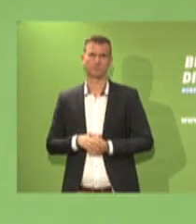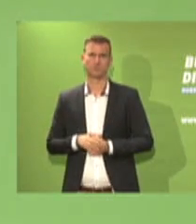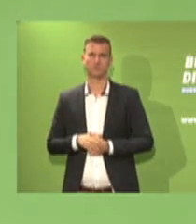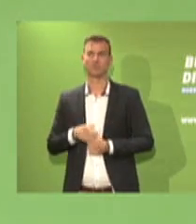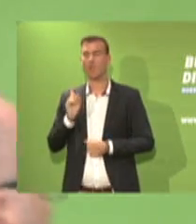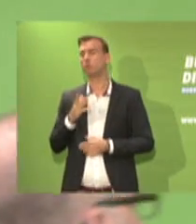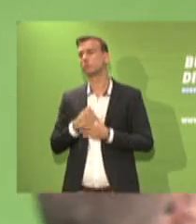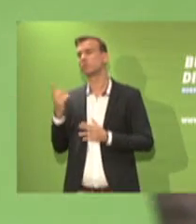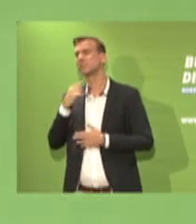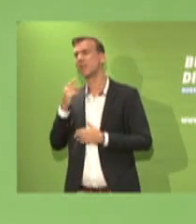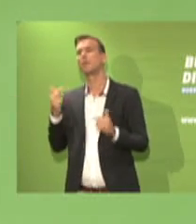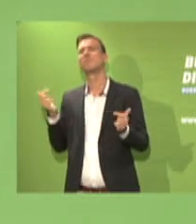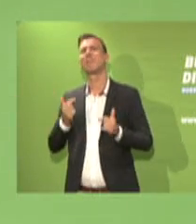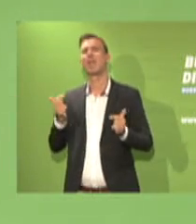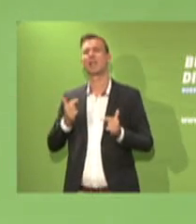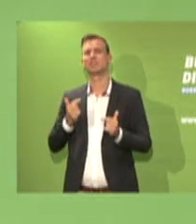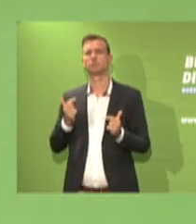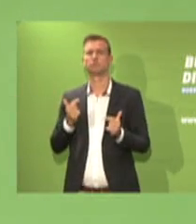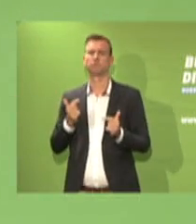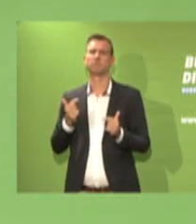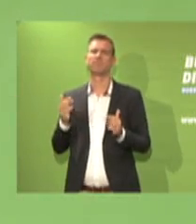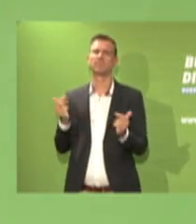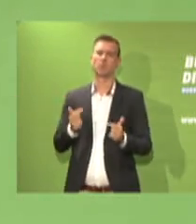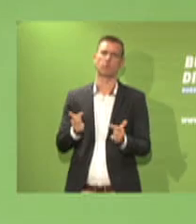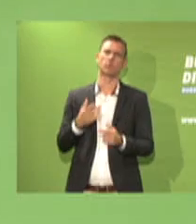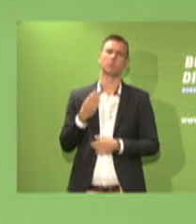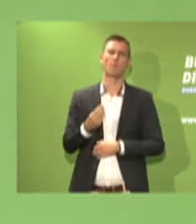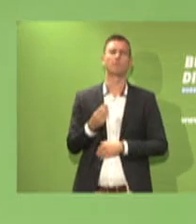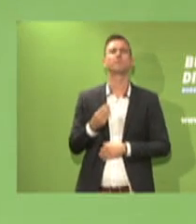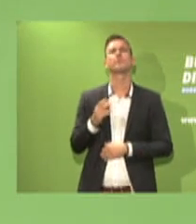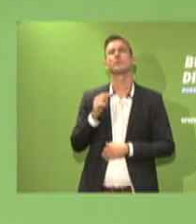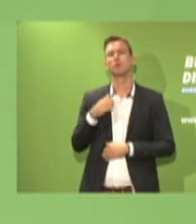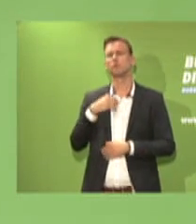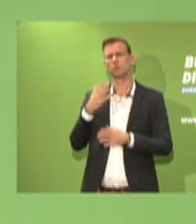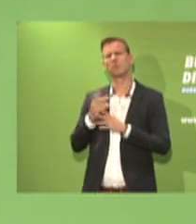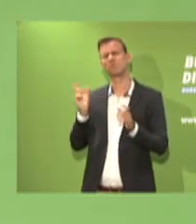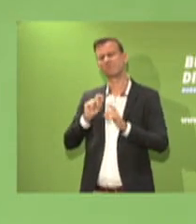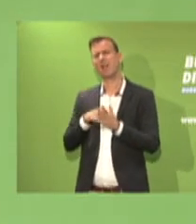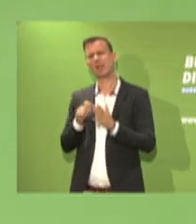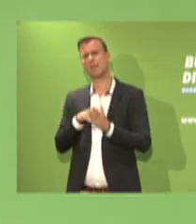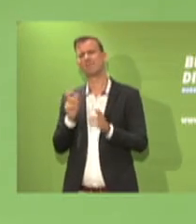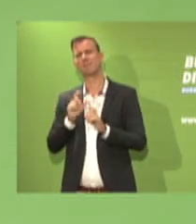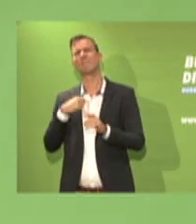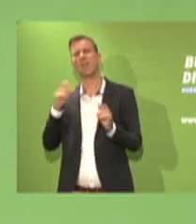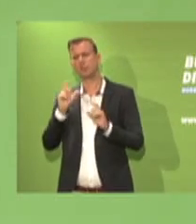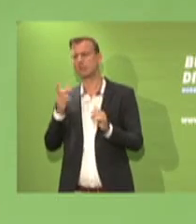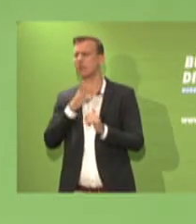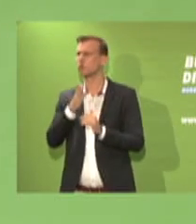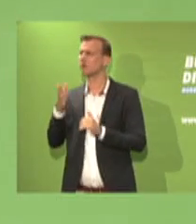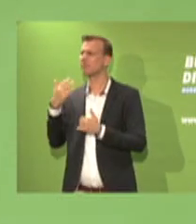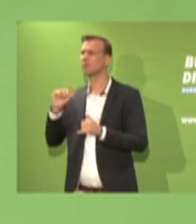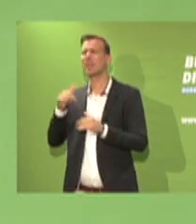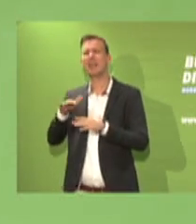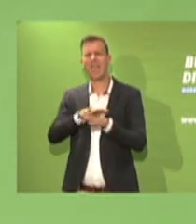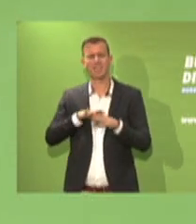ist angesprochen worden, ist die pflegerische Versorgung. Und ich habe da im Wahlkampf ja einige Veranstaltungen vor Ort gemacht. Ich finde es immer spannend, weil es gerade im ländlichen